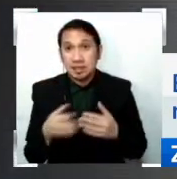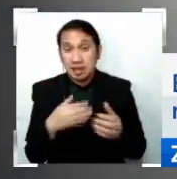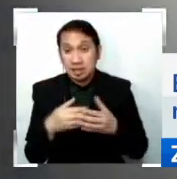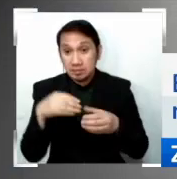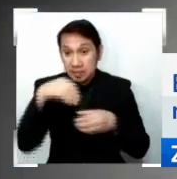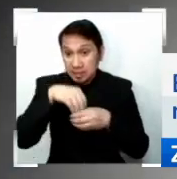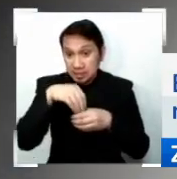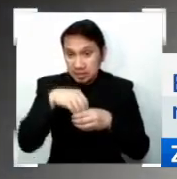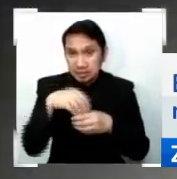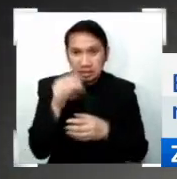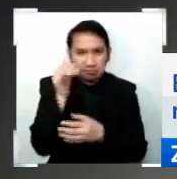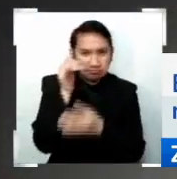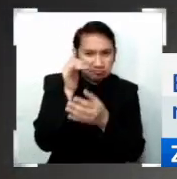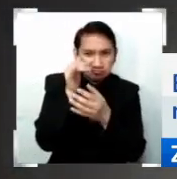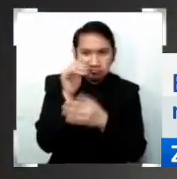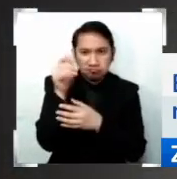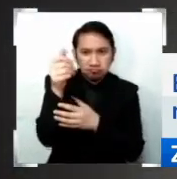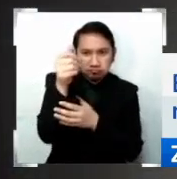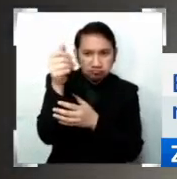uploader,